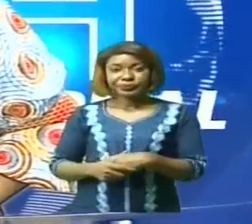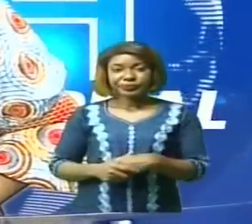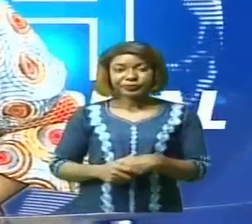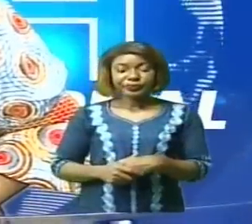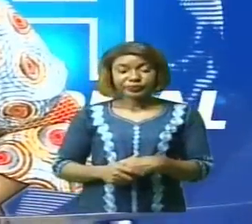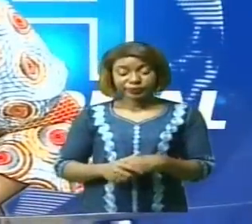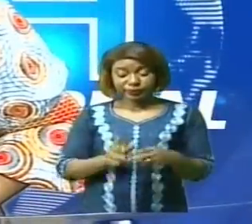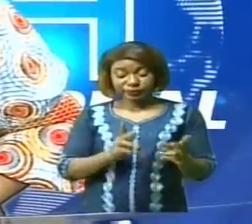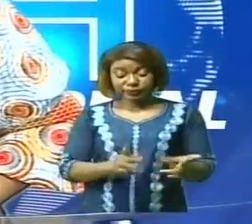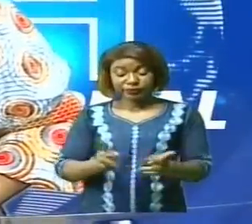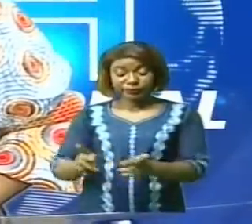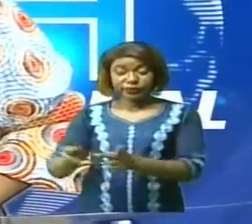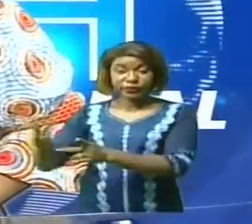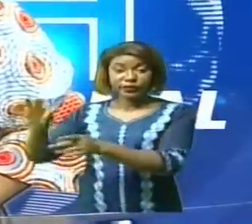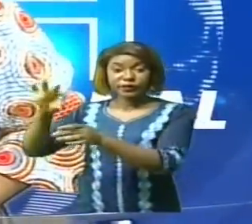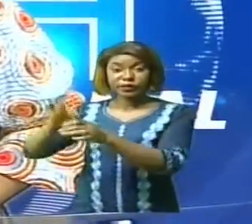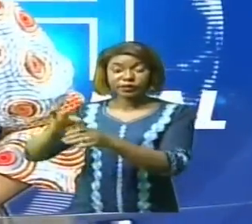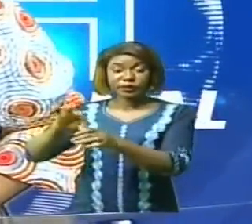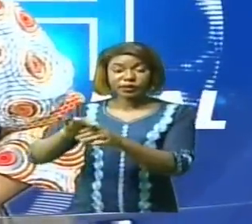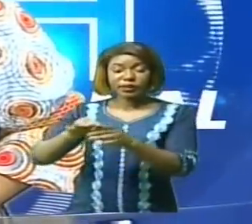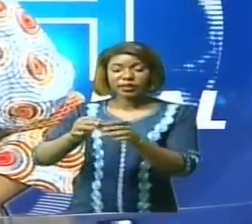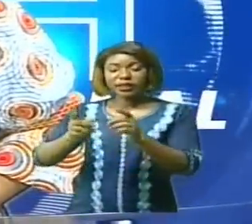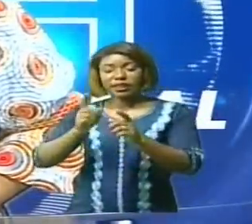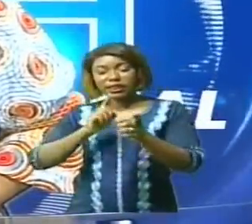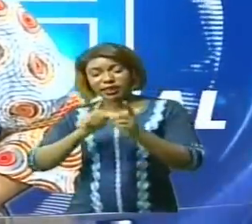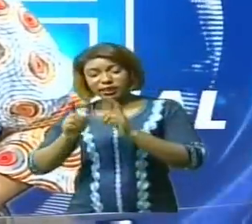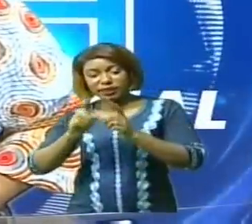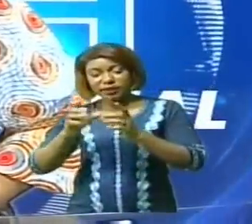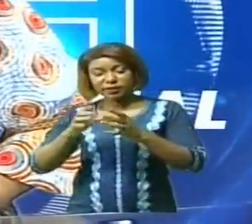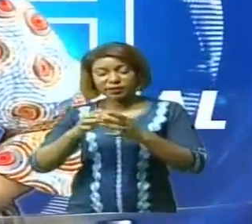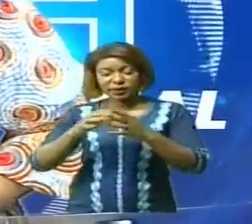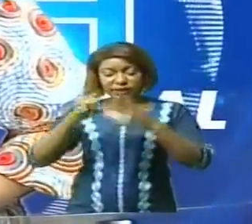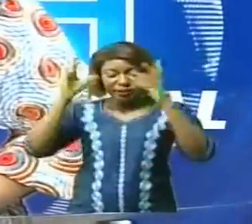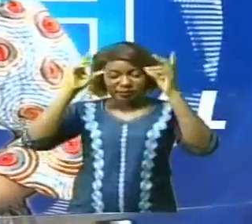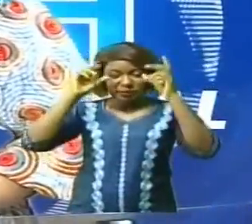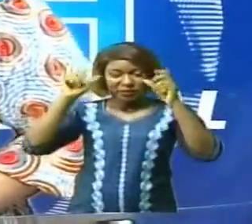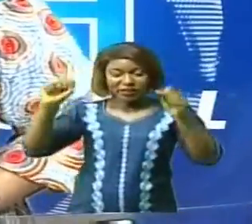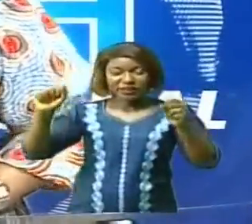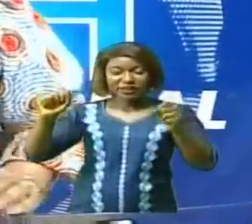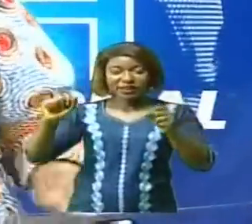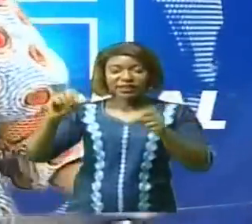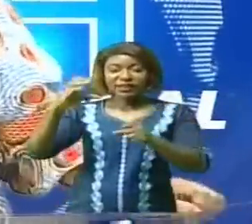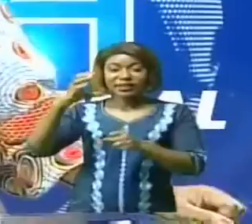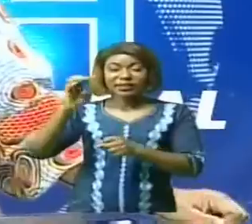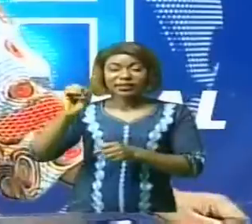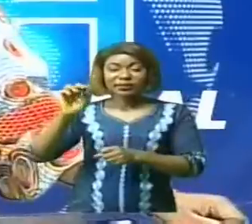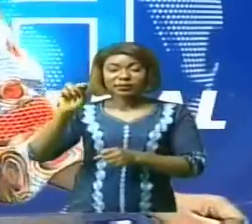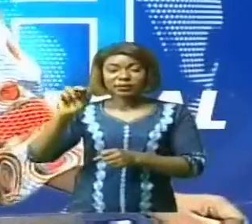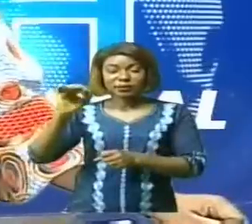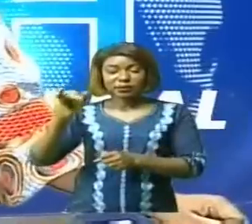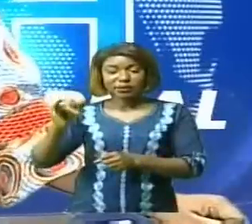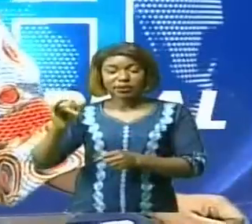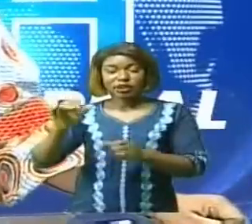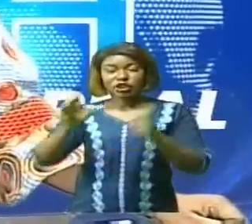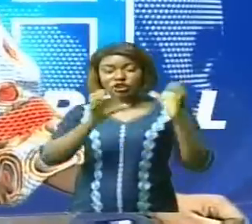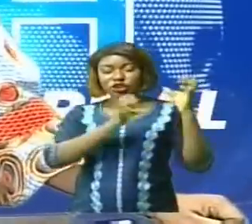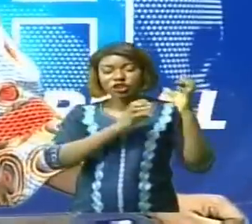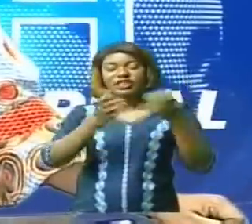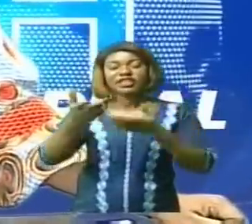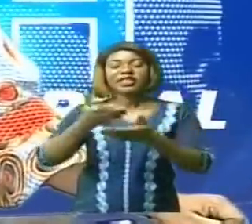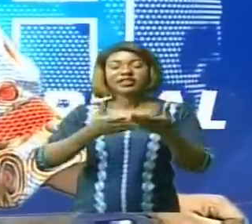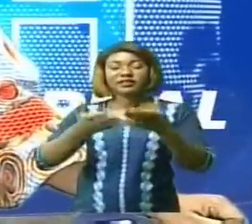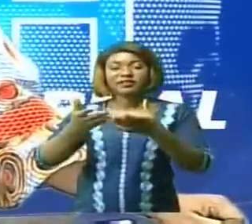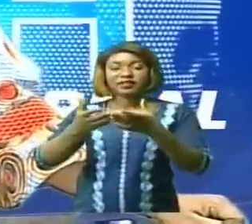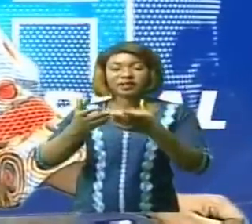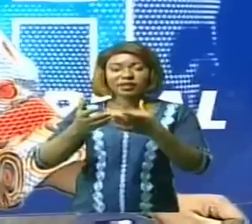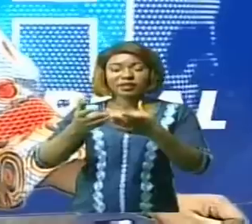processus électoral a été au cœur des échanges entre le président de la CENI et la chargée d'affaires intérimaire des Royaumes-Unis. Cette dernière